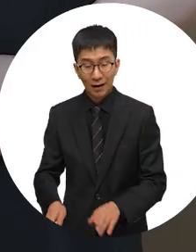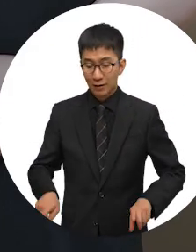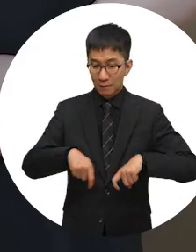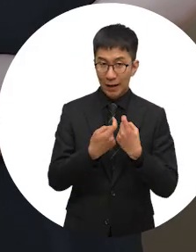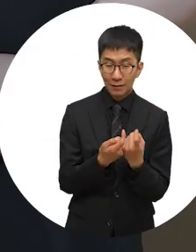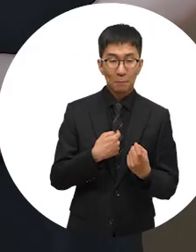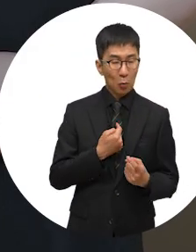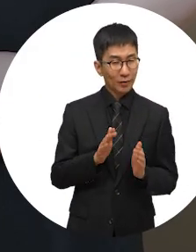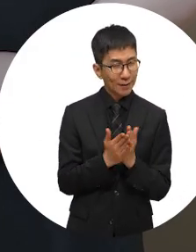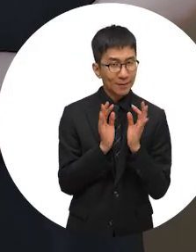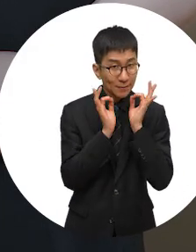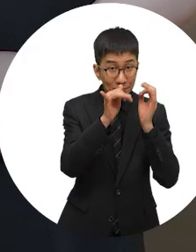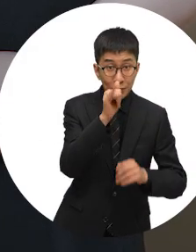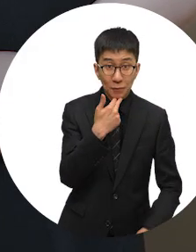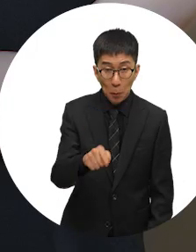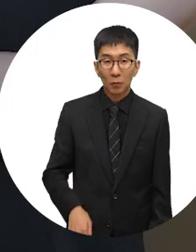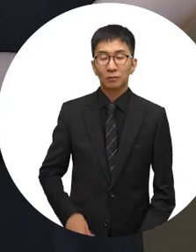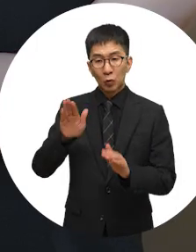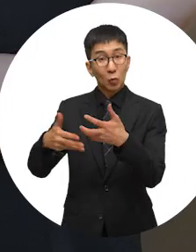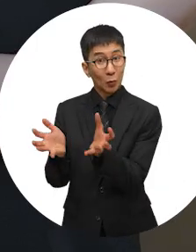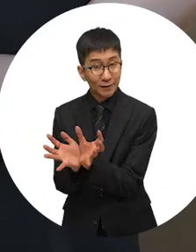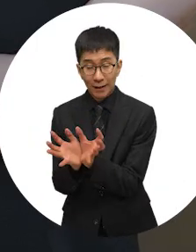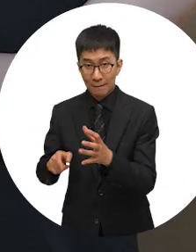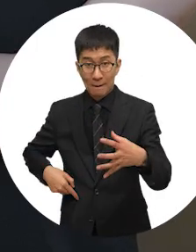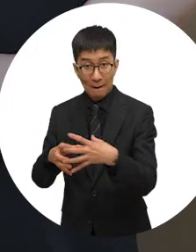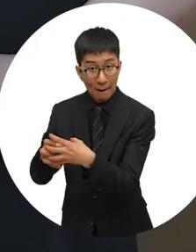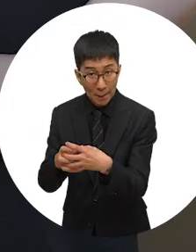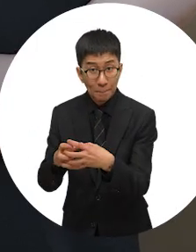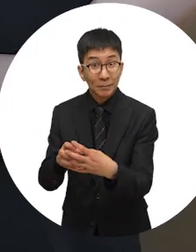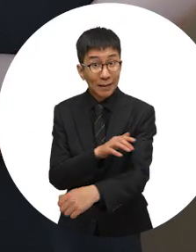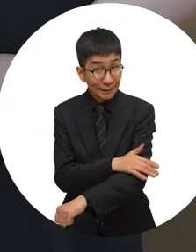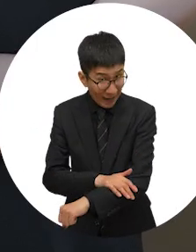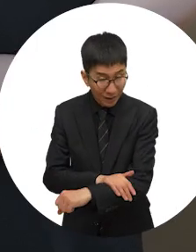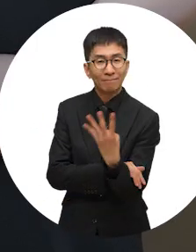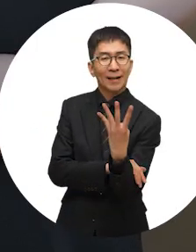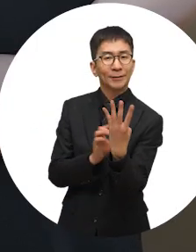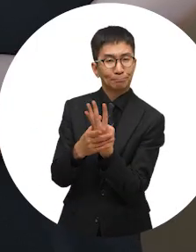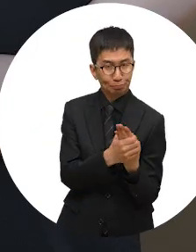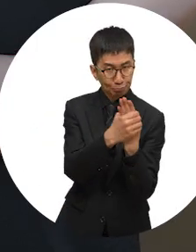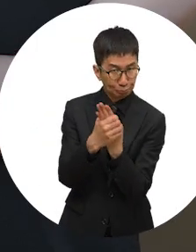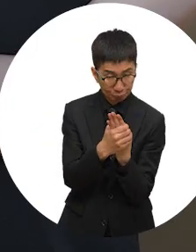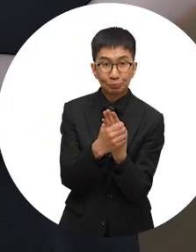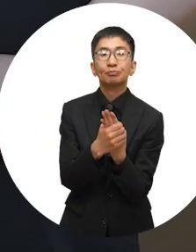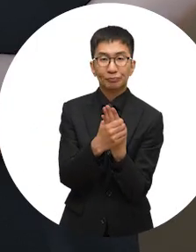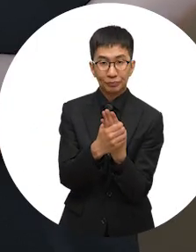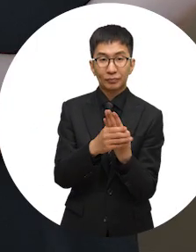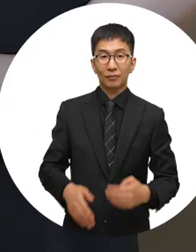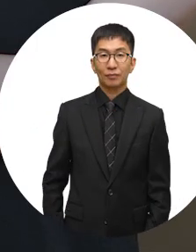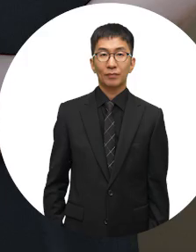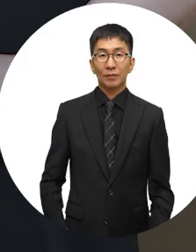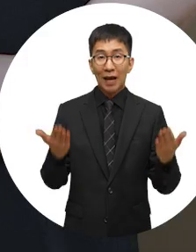적합성, 자기주도성, 공동체 의식 등 다양한 측면에서 학생의 강점을 균형 있게 드러낼 수 있도록 학교